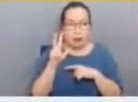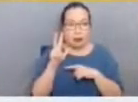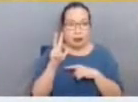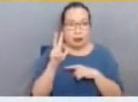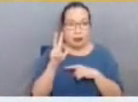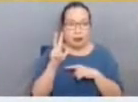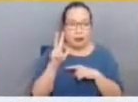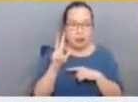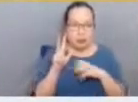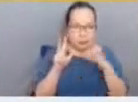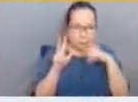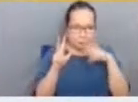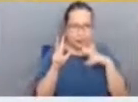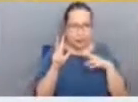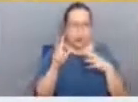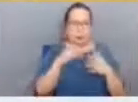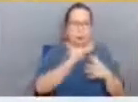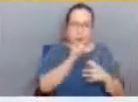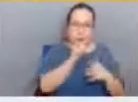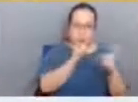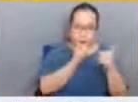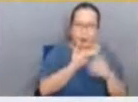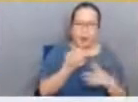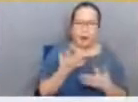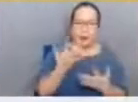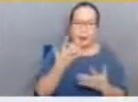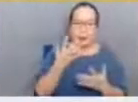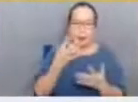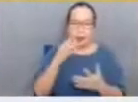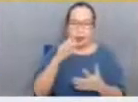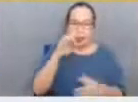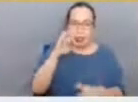pack. Maraming salamat po at magandang umaga, Yusekrati.